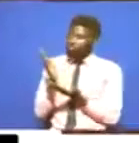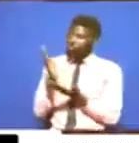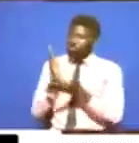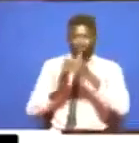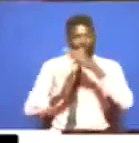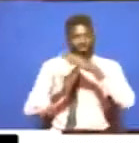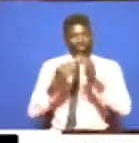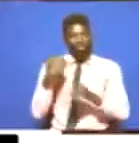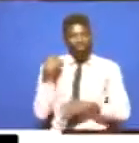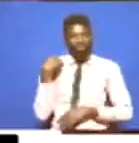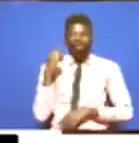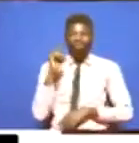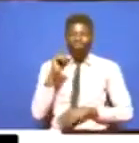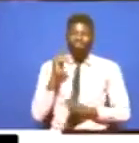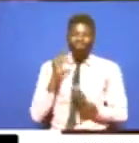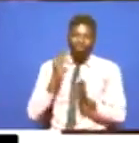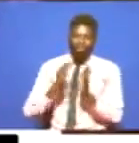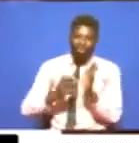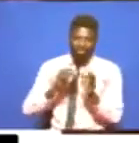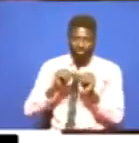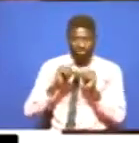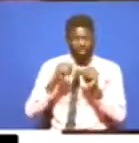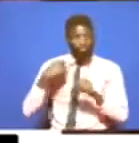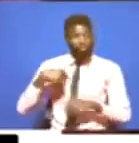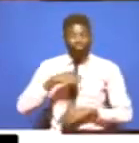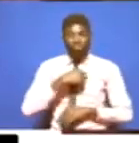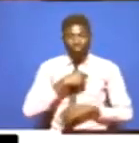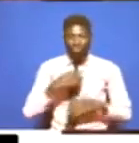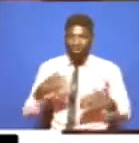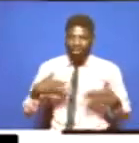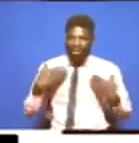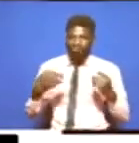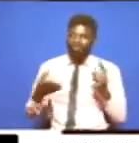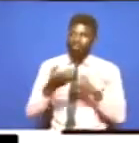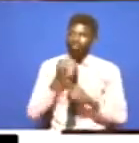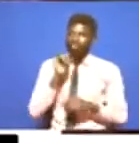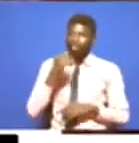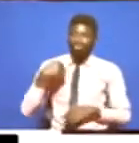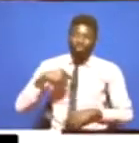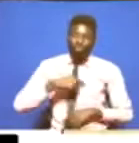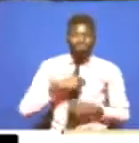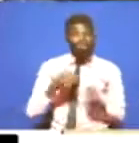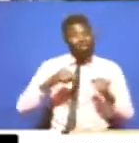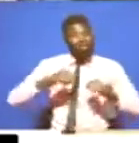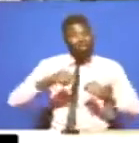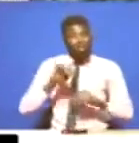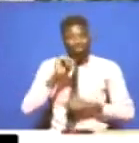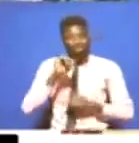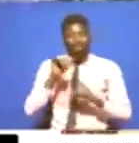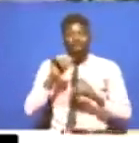day. We are happy to have actually been able to get that. So very, very happy that has actually come through.